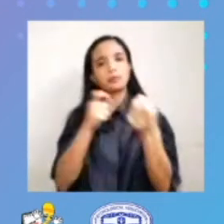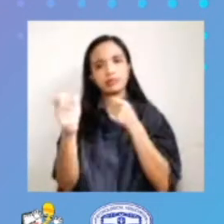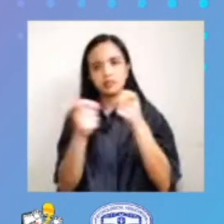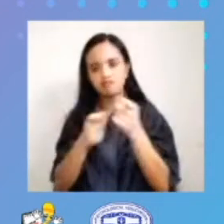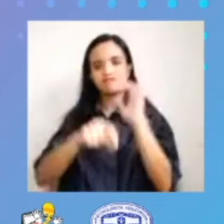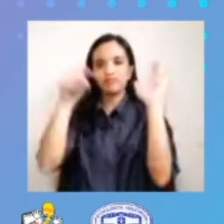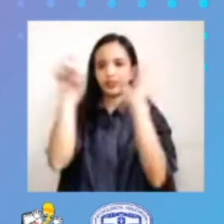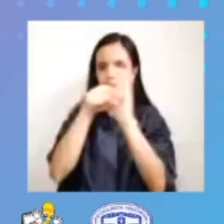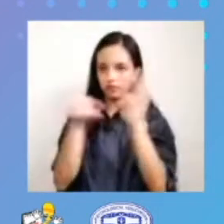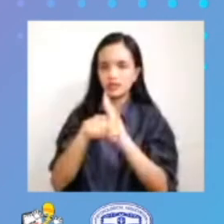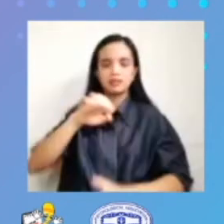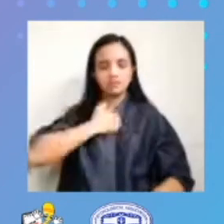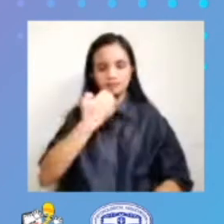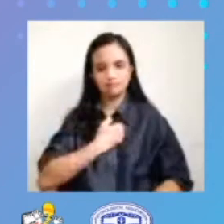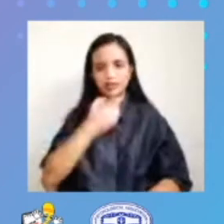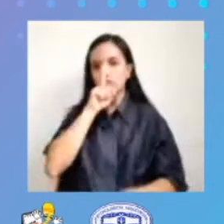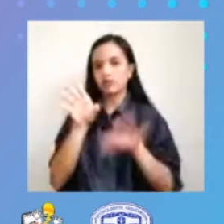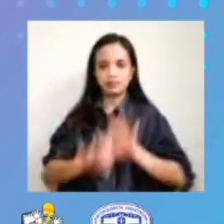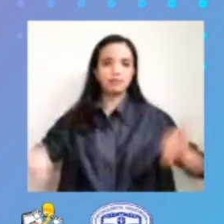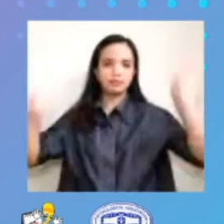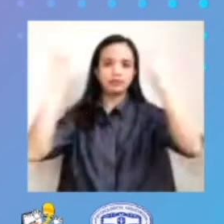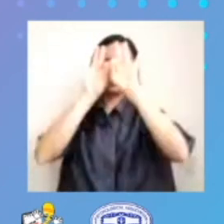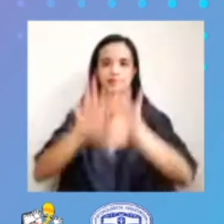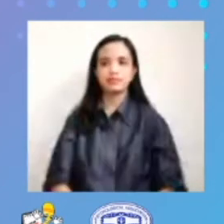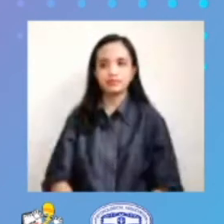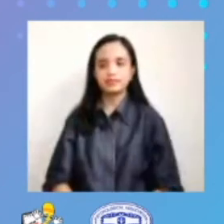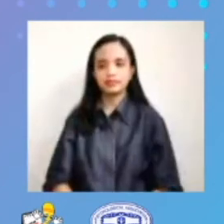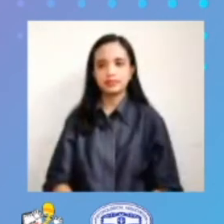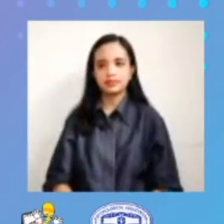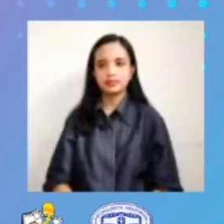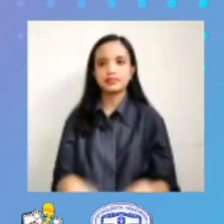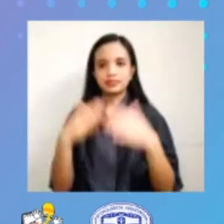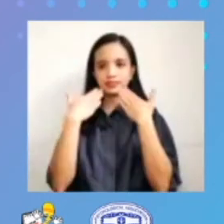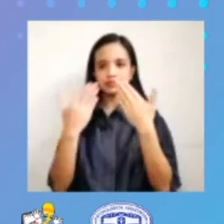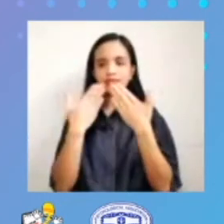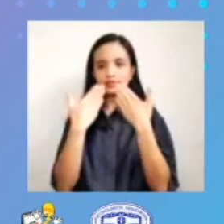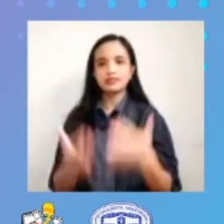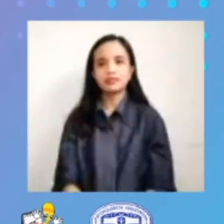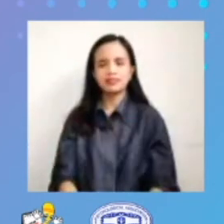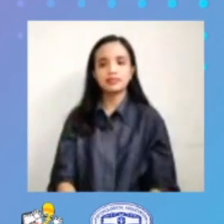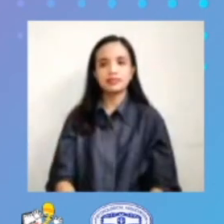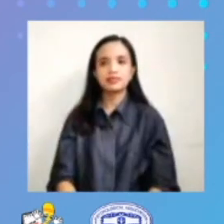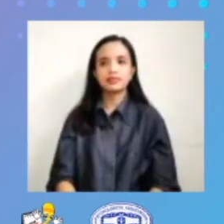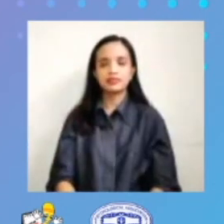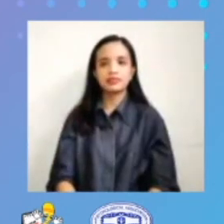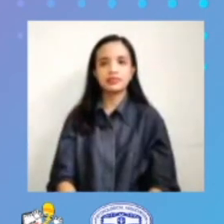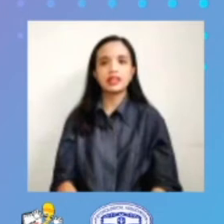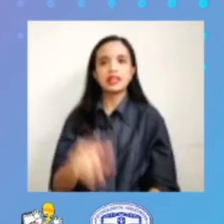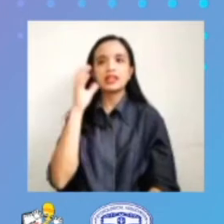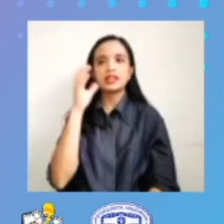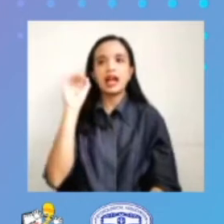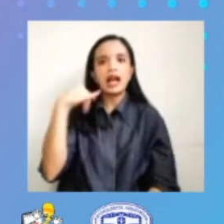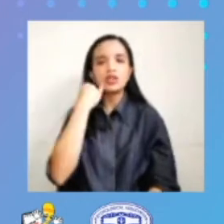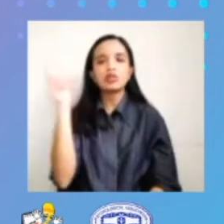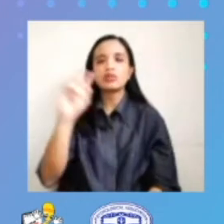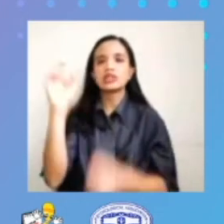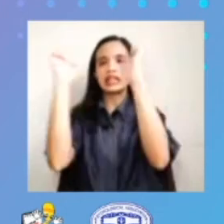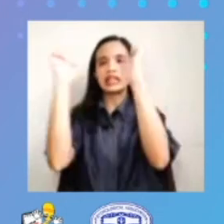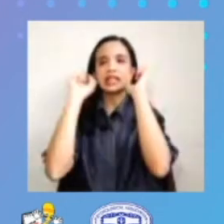ops, tapos na ang sleep time, work na. Kasi gumagalaw na yung katawan mo. Di ba? And then pagkatapos nun, then you start working